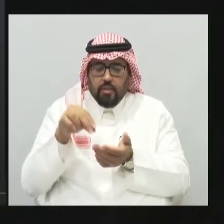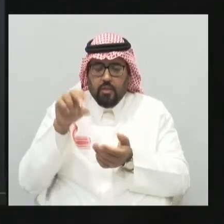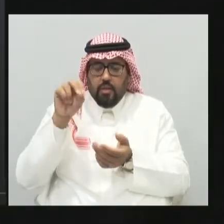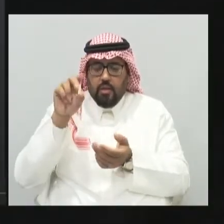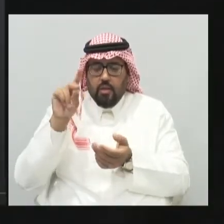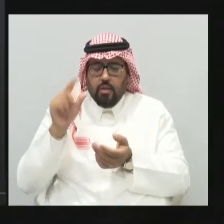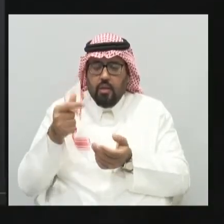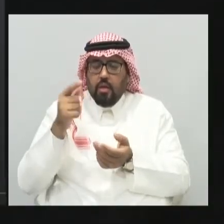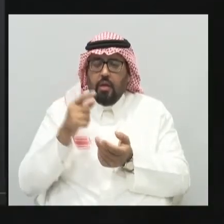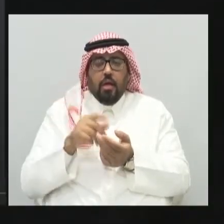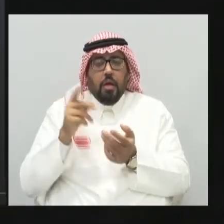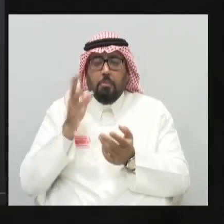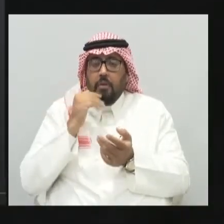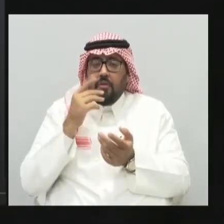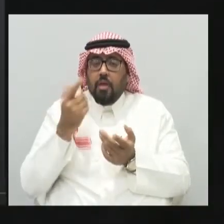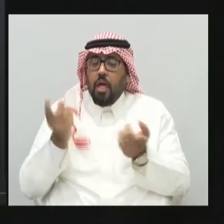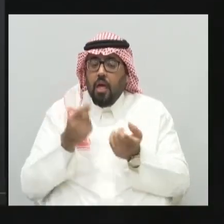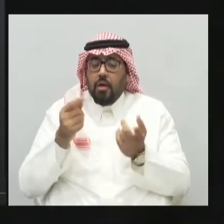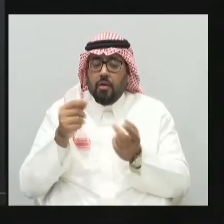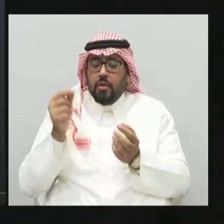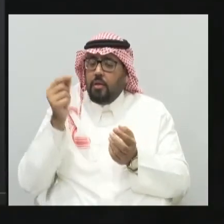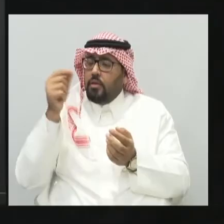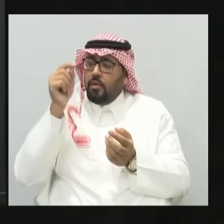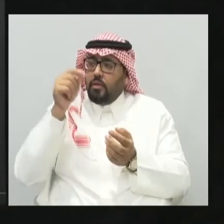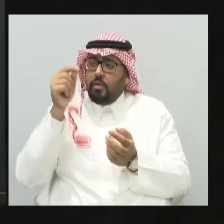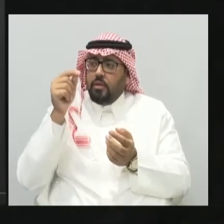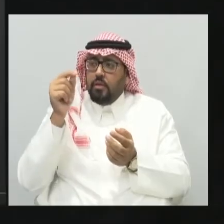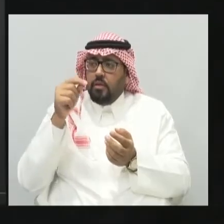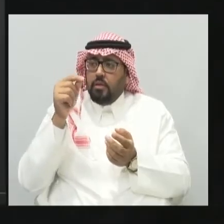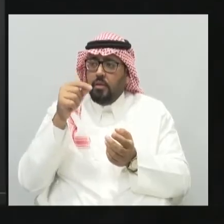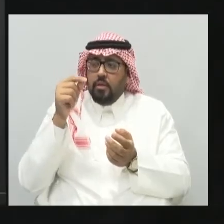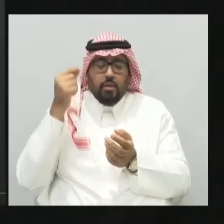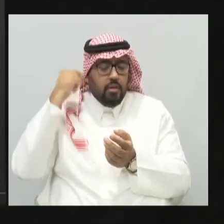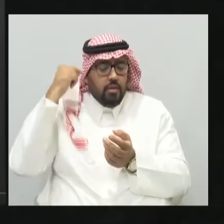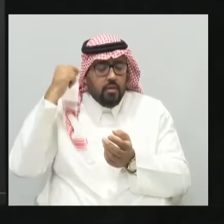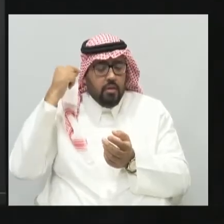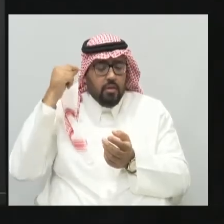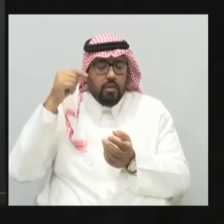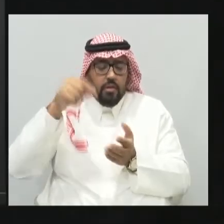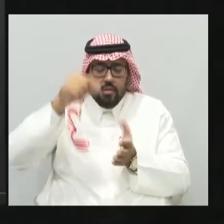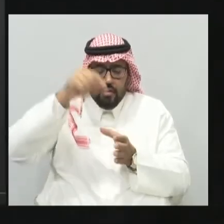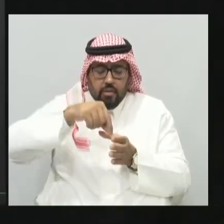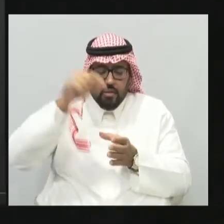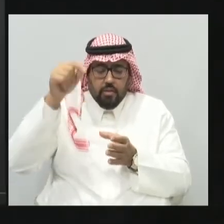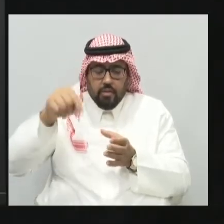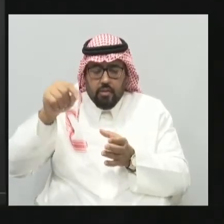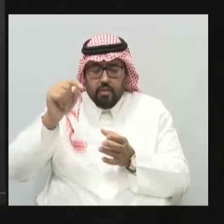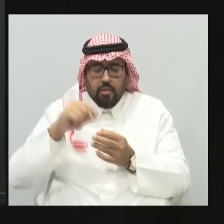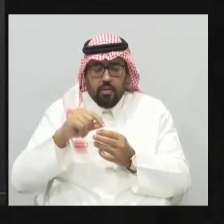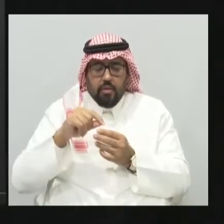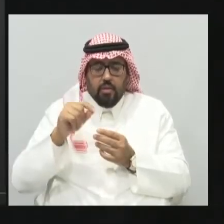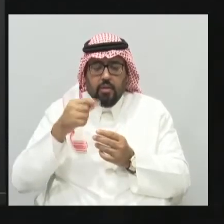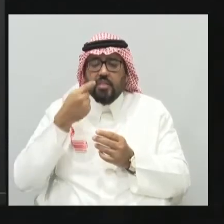طيب لو ما كان عندي قطاره اقدر استخدم مثلا عود الاذان او اقدر استخدم